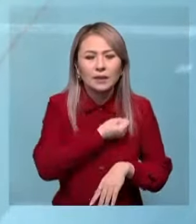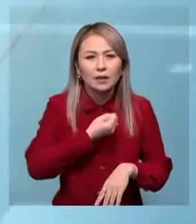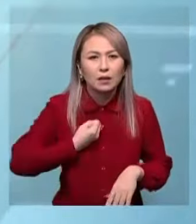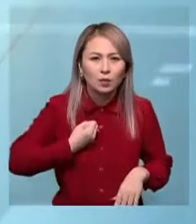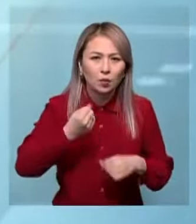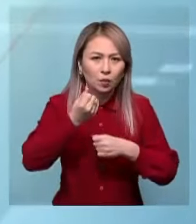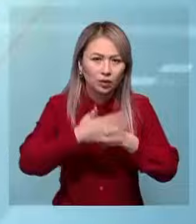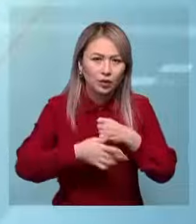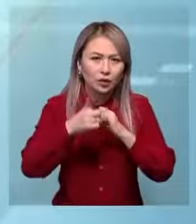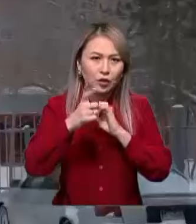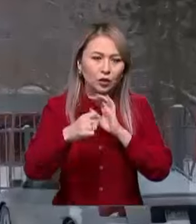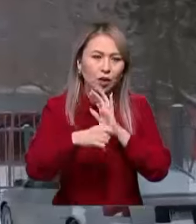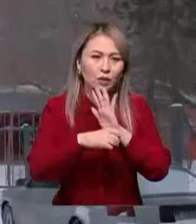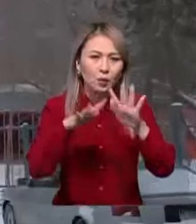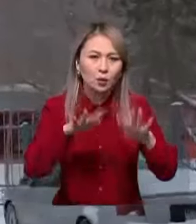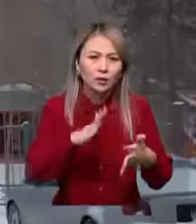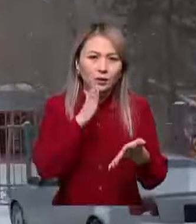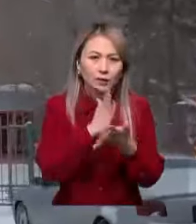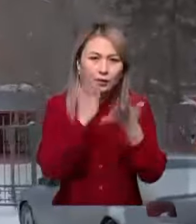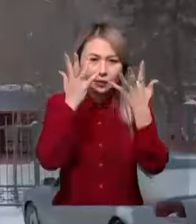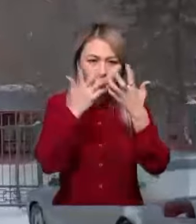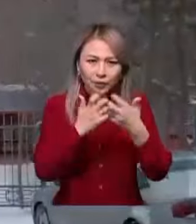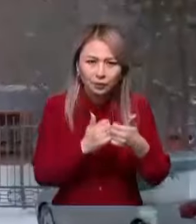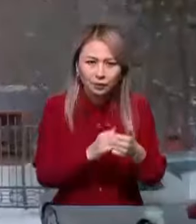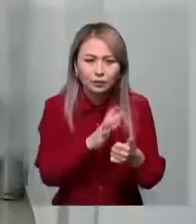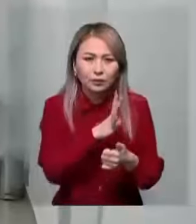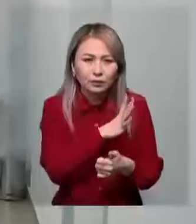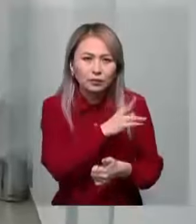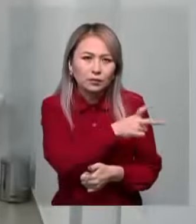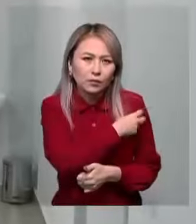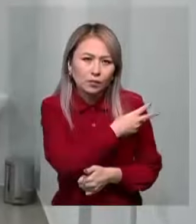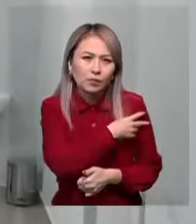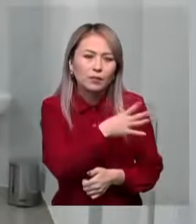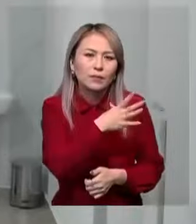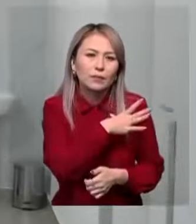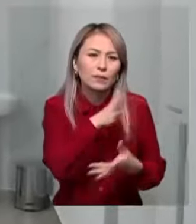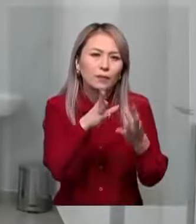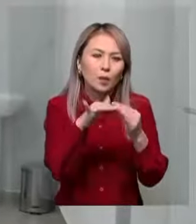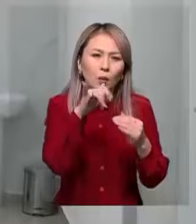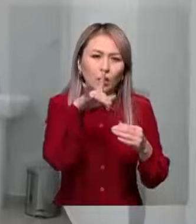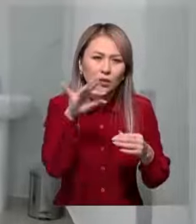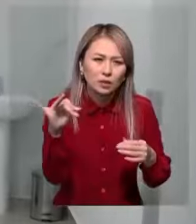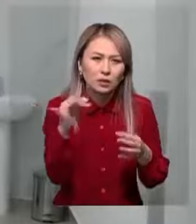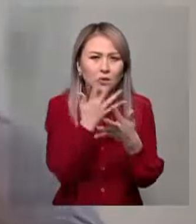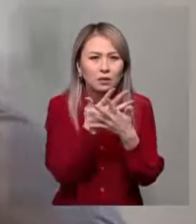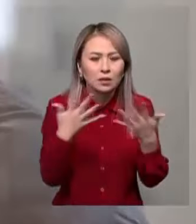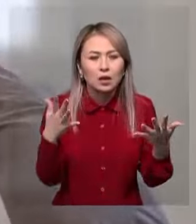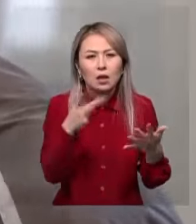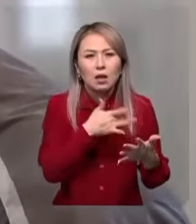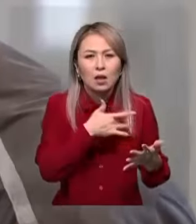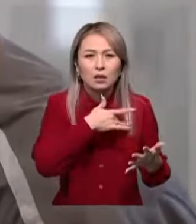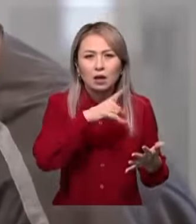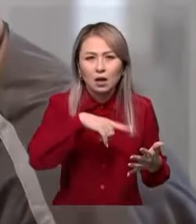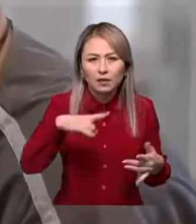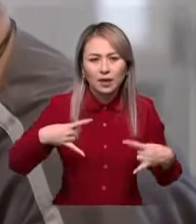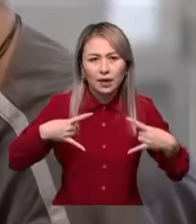химиотерапия орталығы. Ол 106 орынға есептелген. Мұнда зертхана, дәріхана, ультрадыбыстық зерттеу, электрокардиография